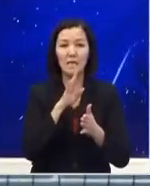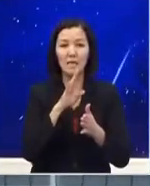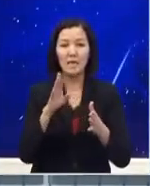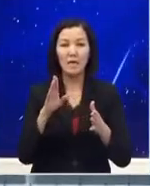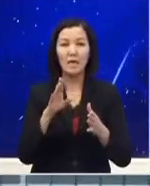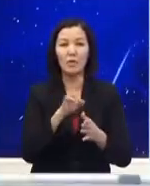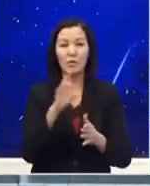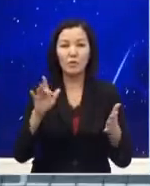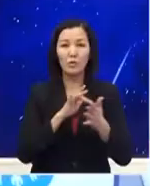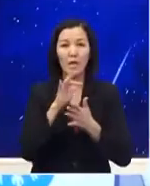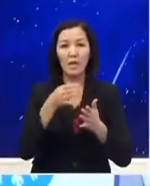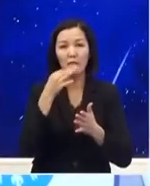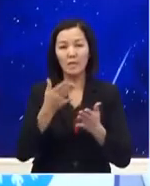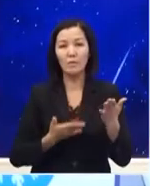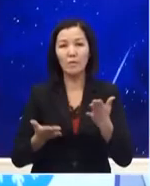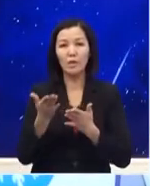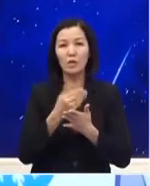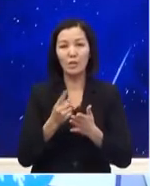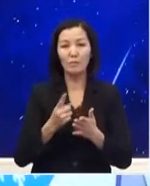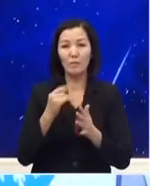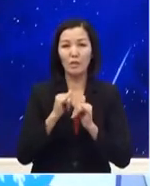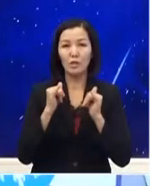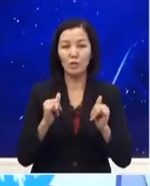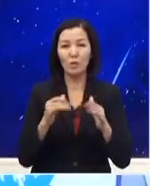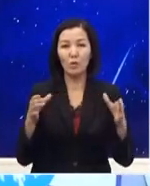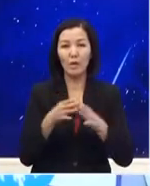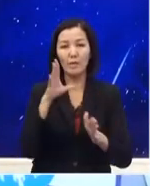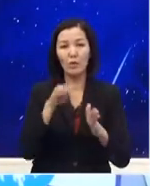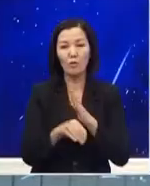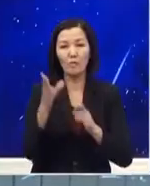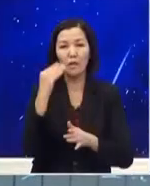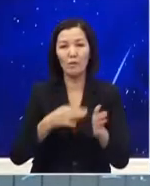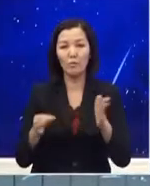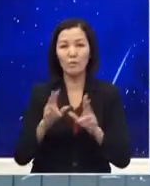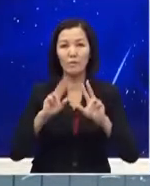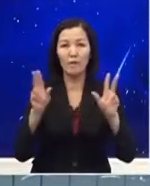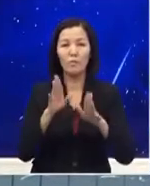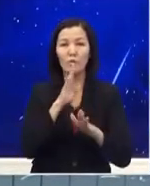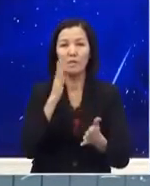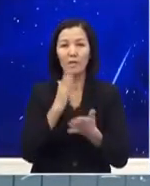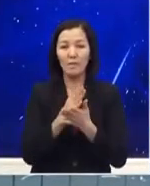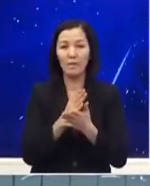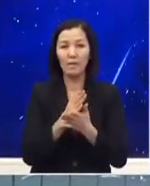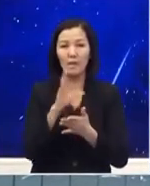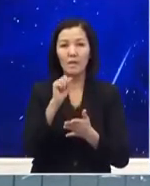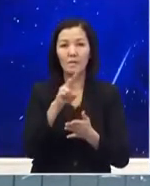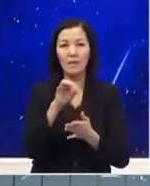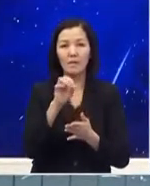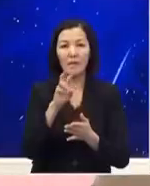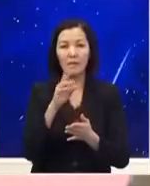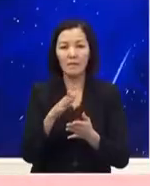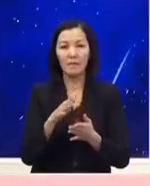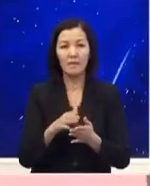елордалықтар үшін тәжірибе жинап, шеберлікті шыңдау болған. Команда құрамында Алматы облысының волейболшылары да бар. Солардың бірі Салтанат